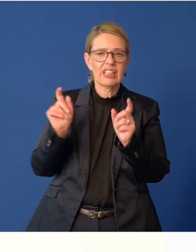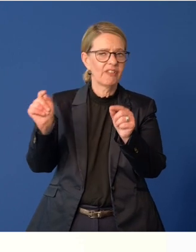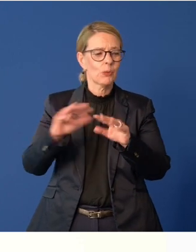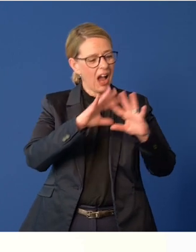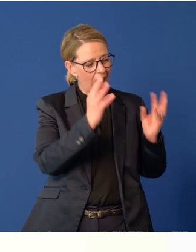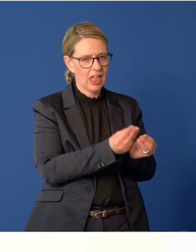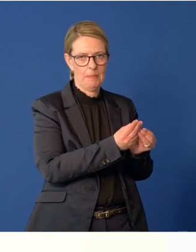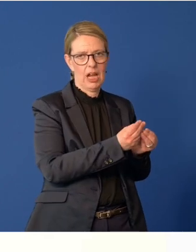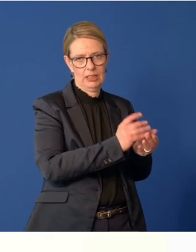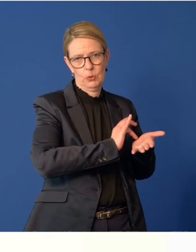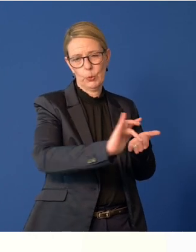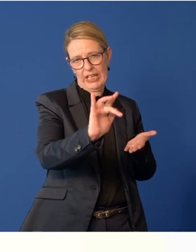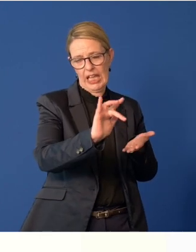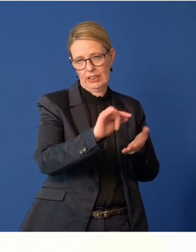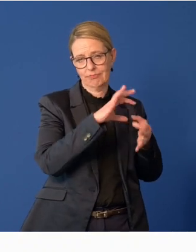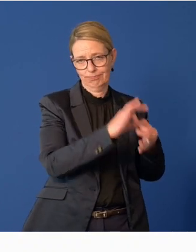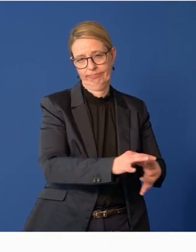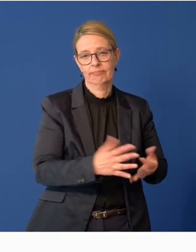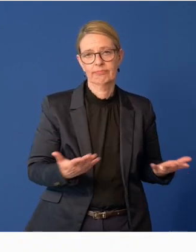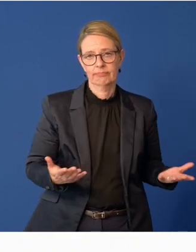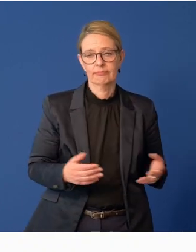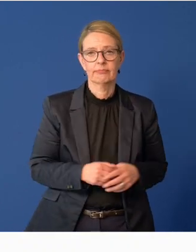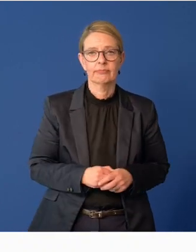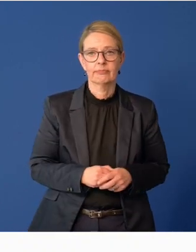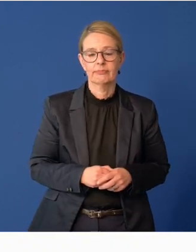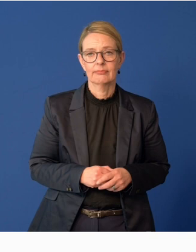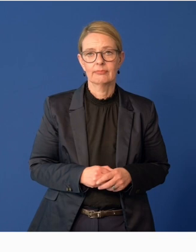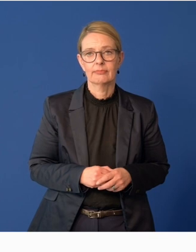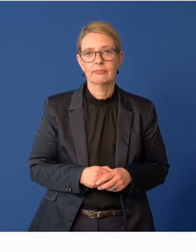vom Coronavirus, sondern das gilt eigentlich generell.